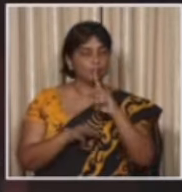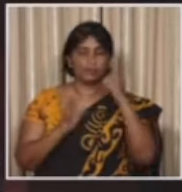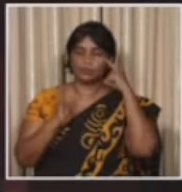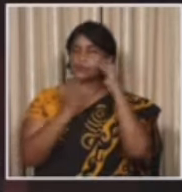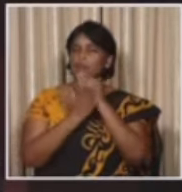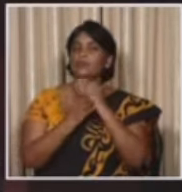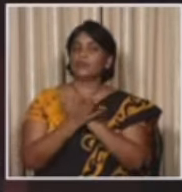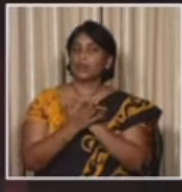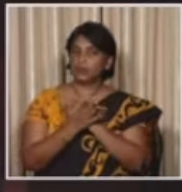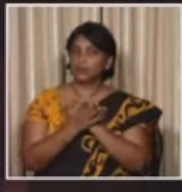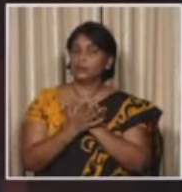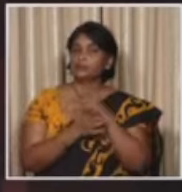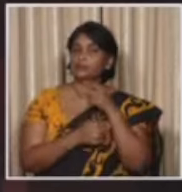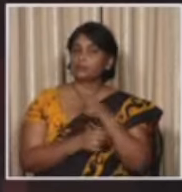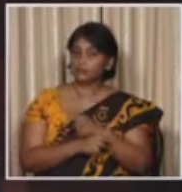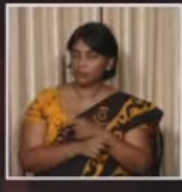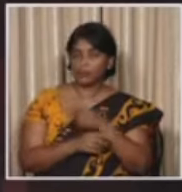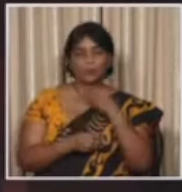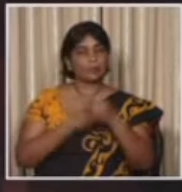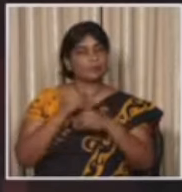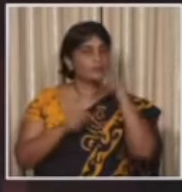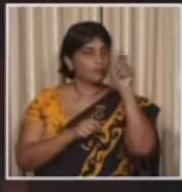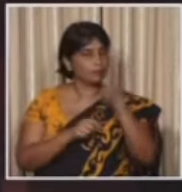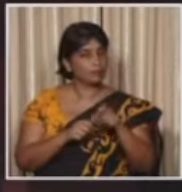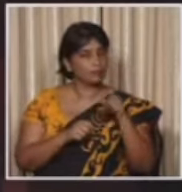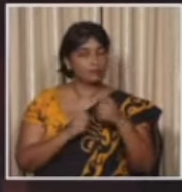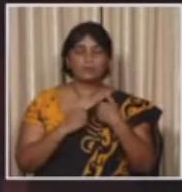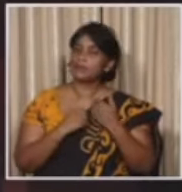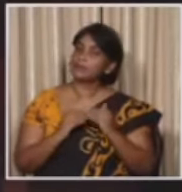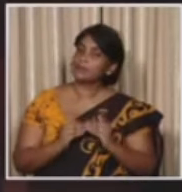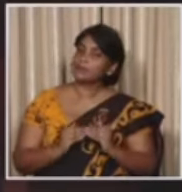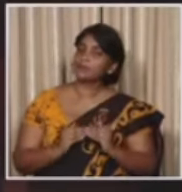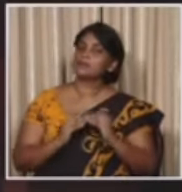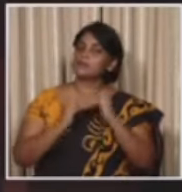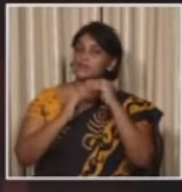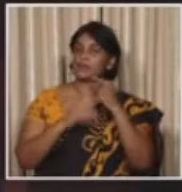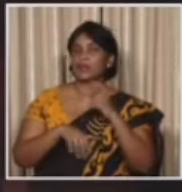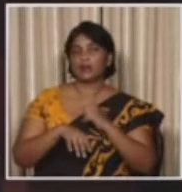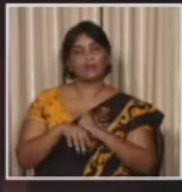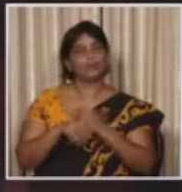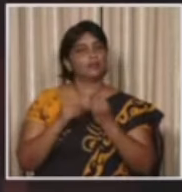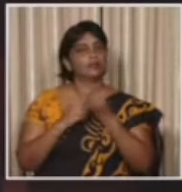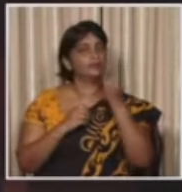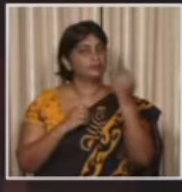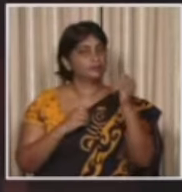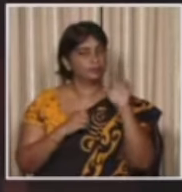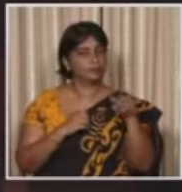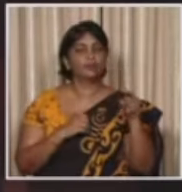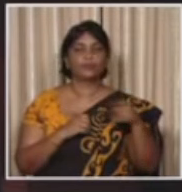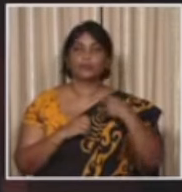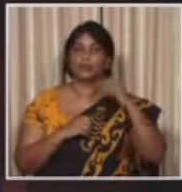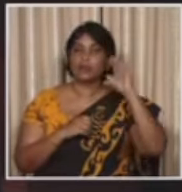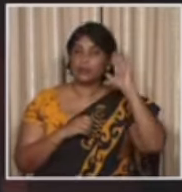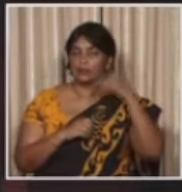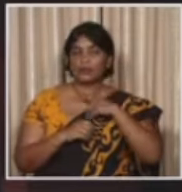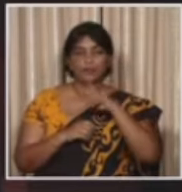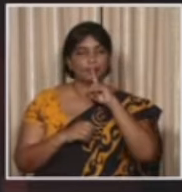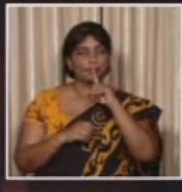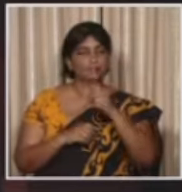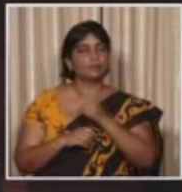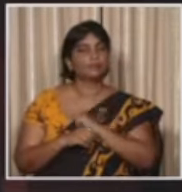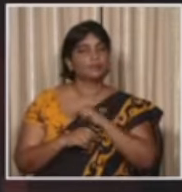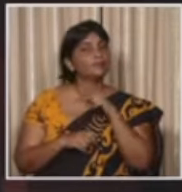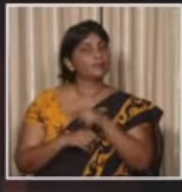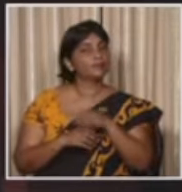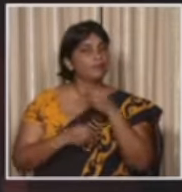කාරණාව මේ ව්‍යවසායකින්ට නැගී සිටින්නට අවස්ථාවක් ලබා දෙන්න. විශේෂයෙන් මම කියන්න කැමති